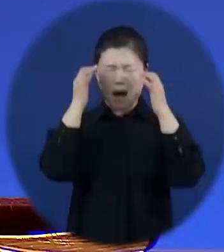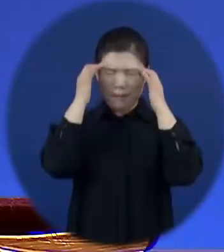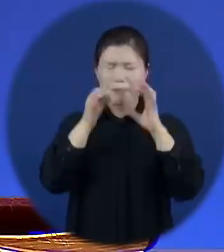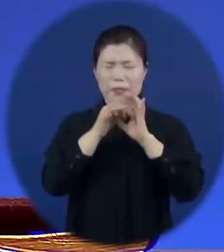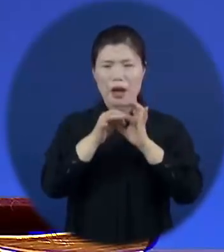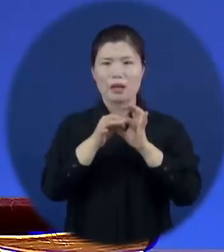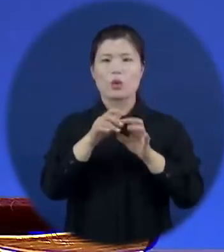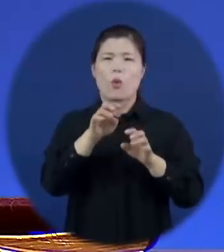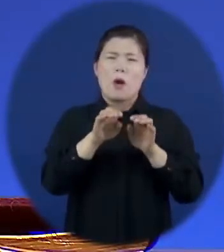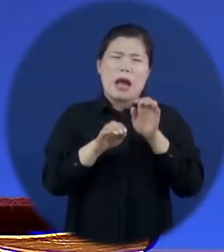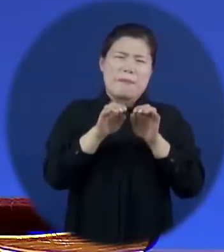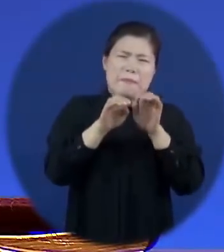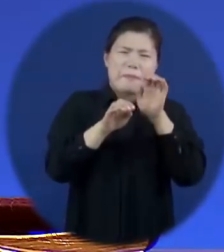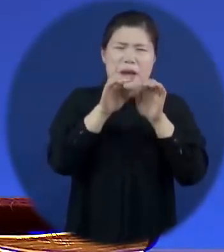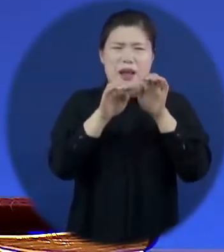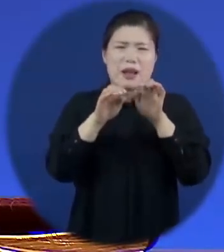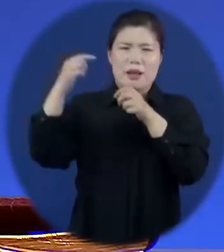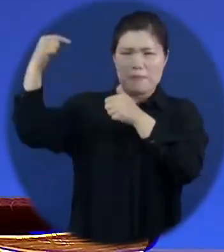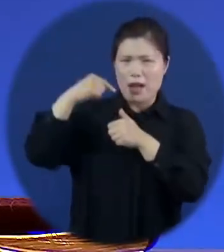거죠.